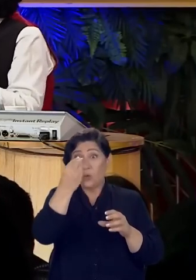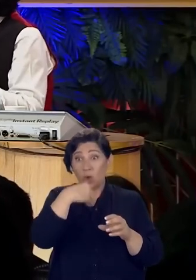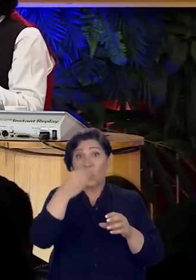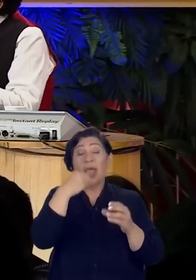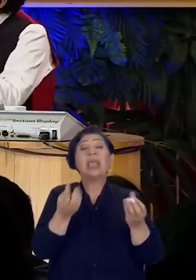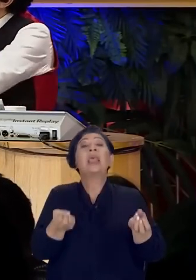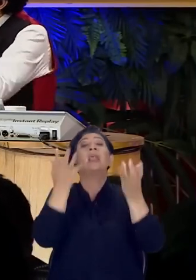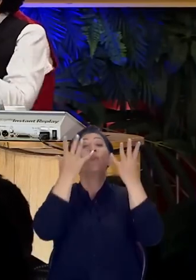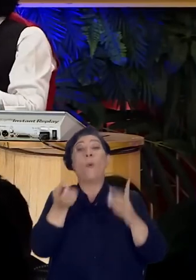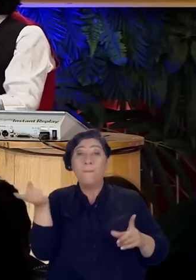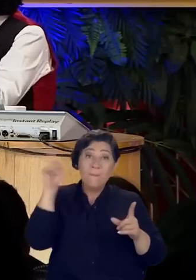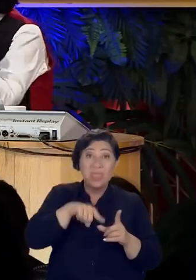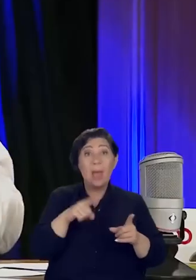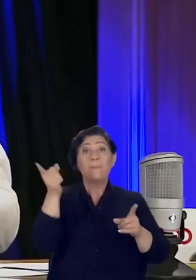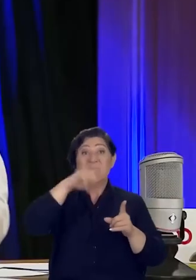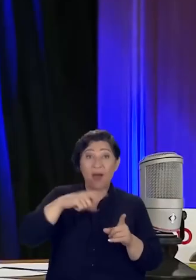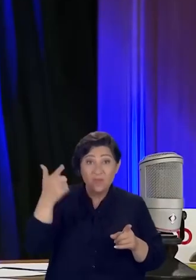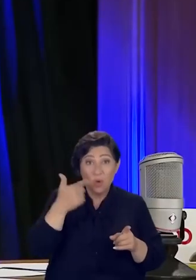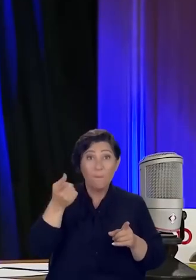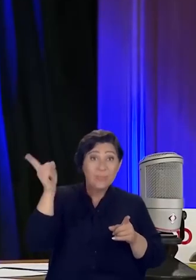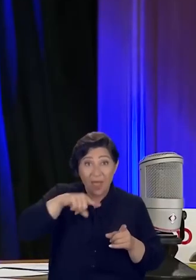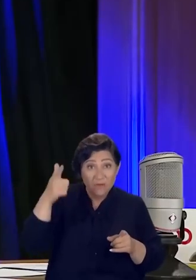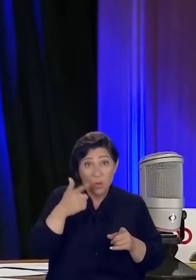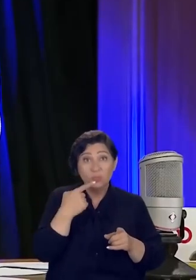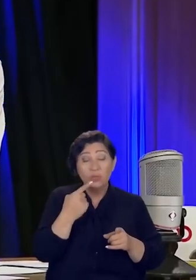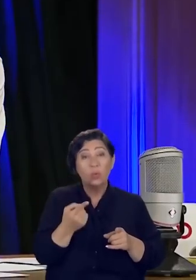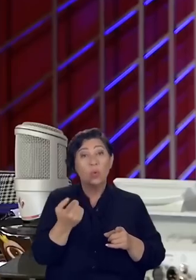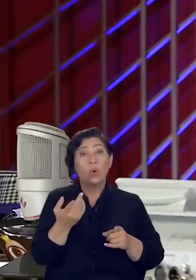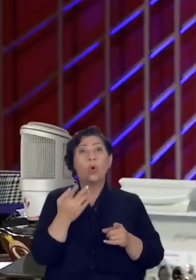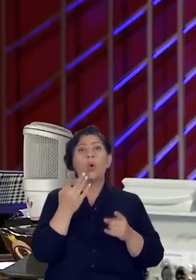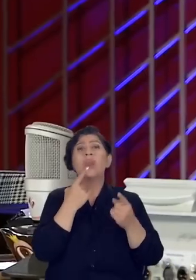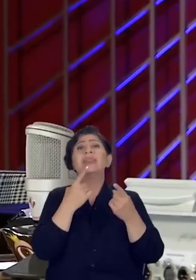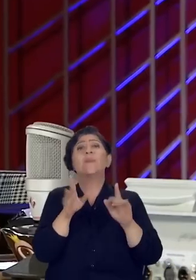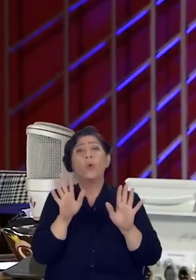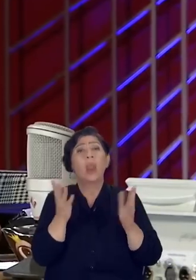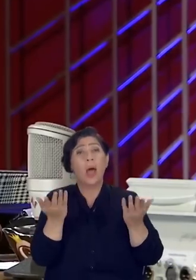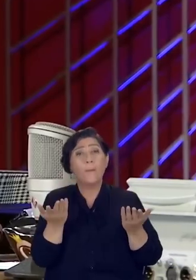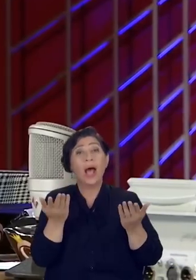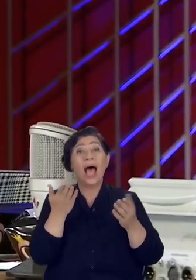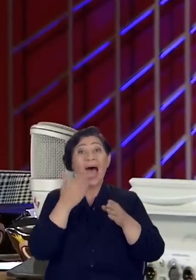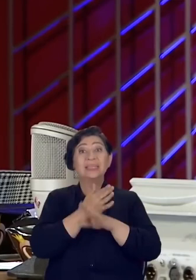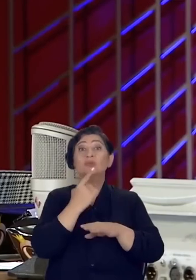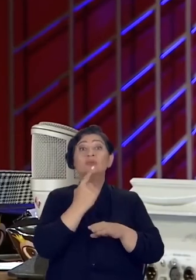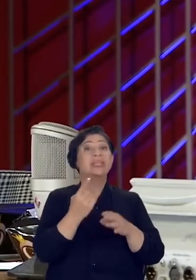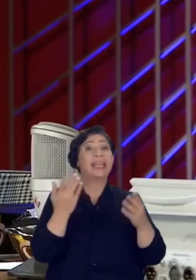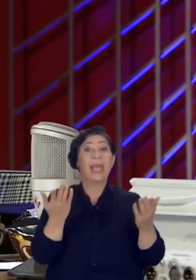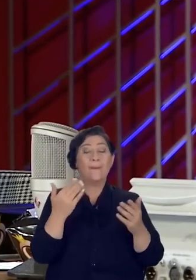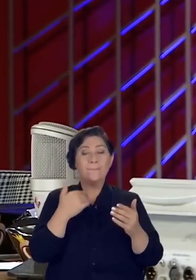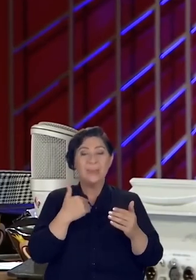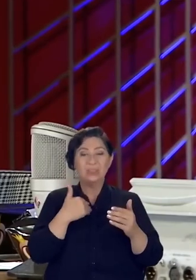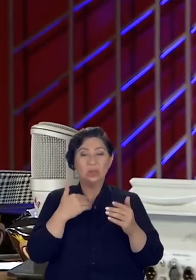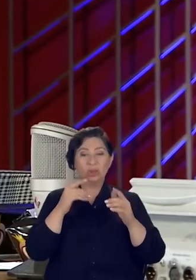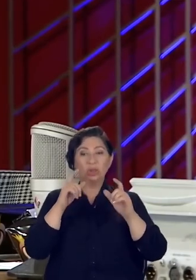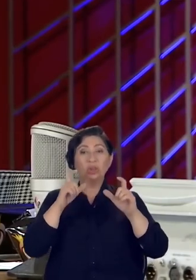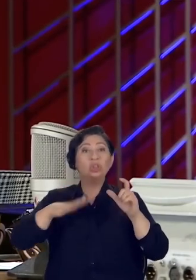yiyorlar, yetinmiyorlar. Biraz daha video mu diyorlar? Öyle demiyorlar aslında. Asıl söyledikleri şu. Bence